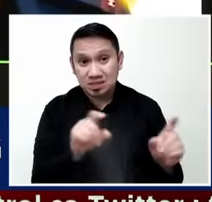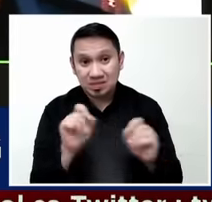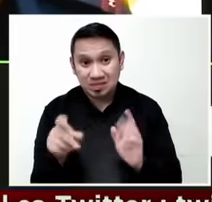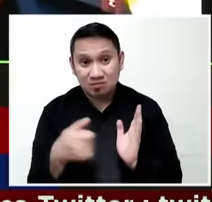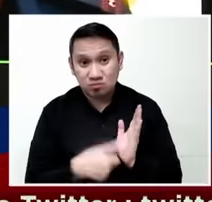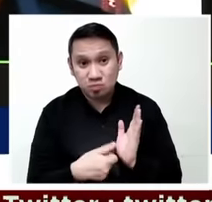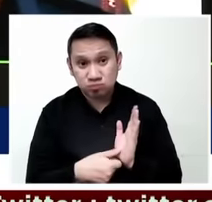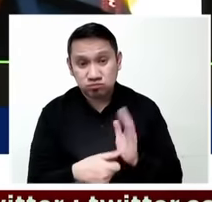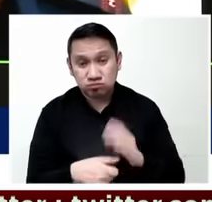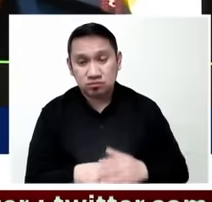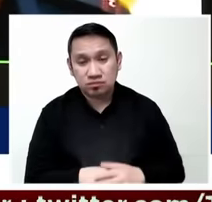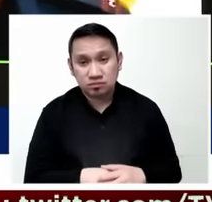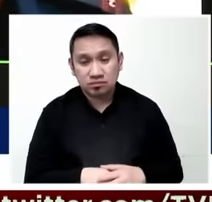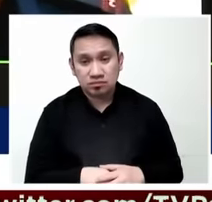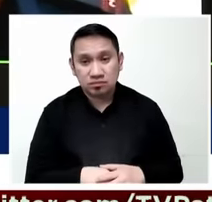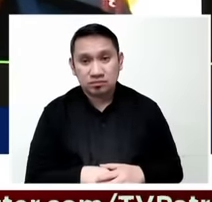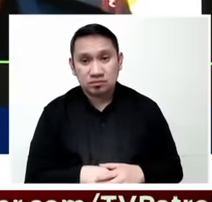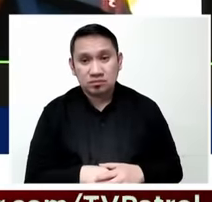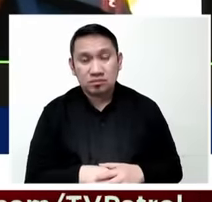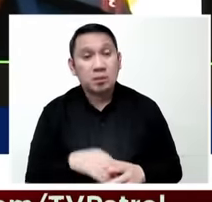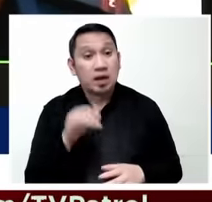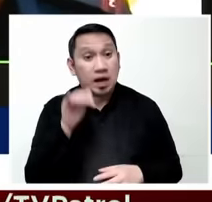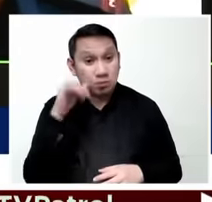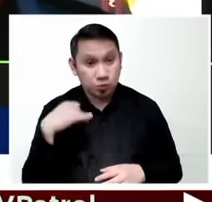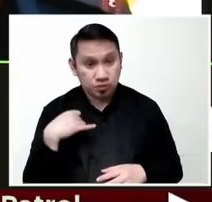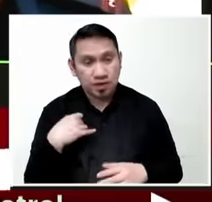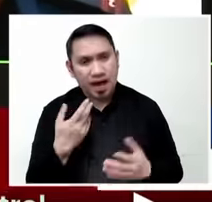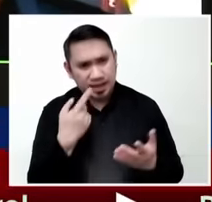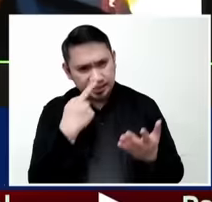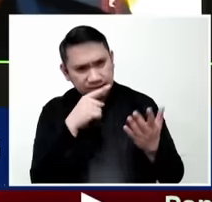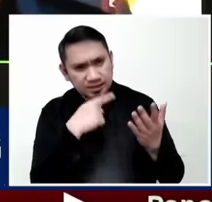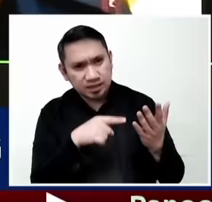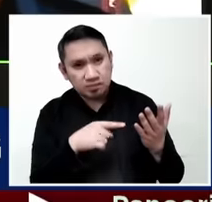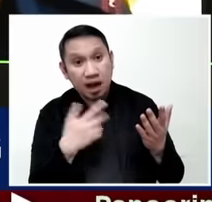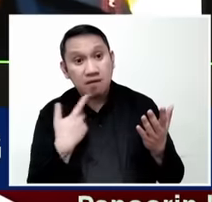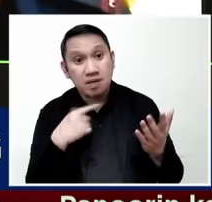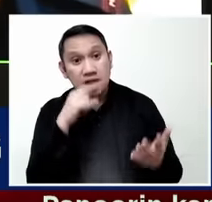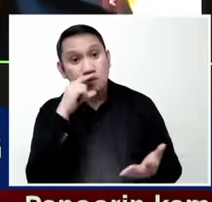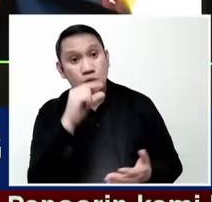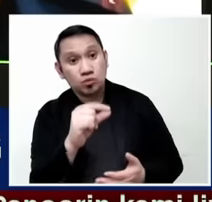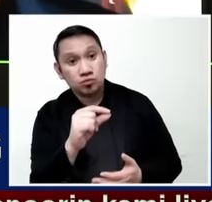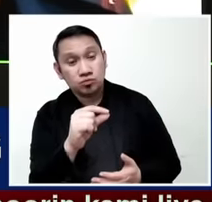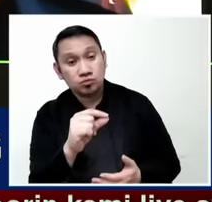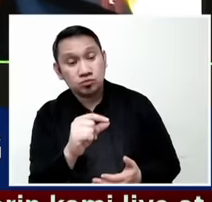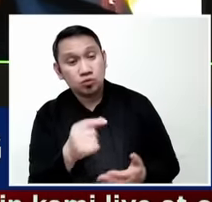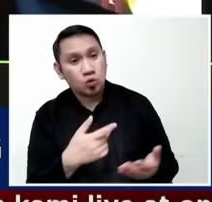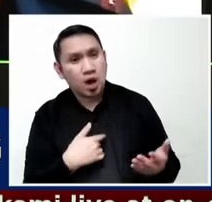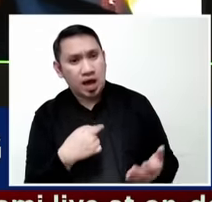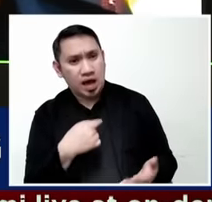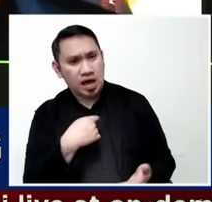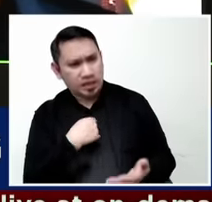yung pangalawang report nung parating sa amin kahapon. At